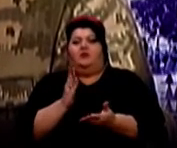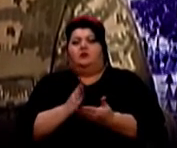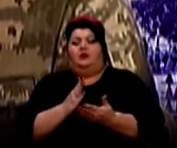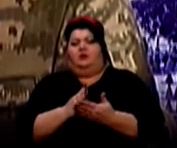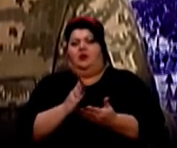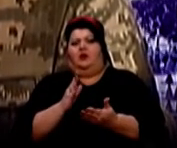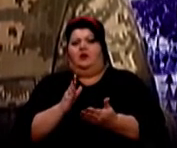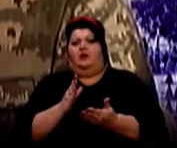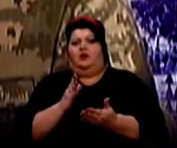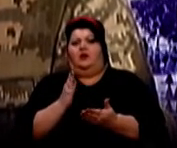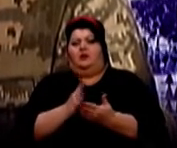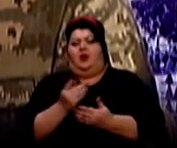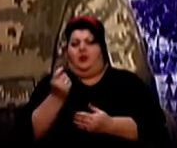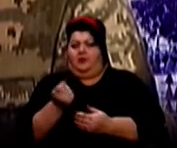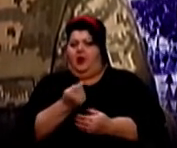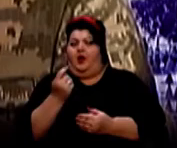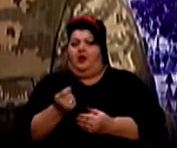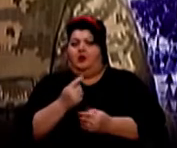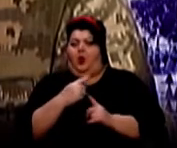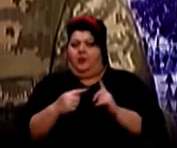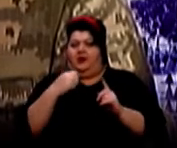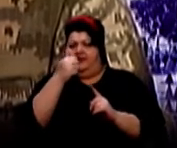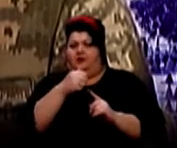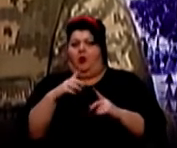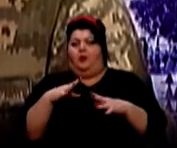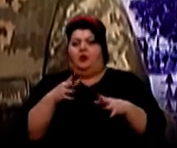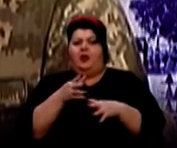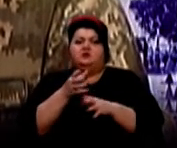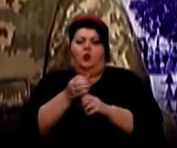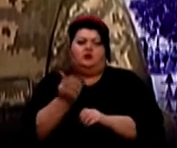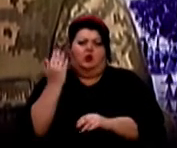півроку. І була скорочена, так і тоді все